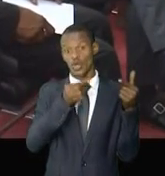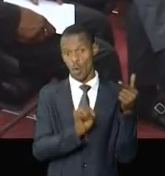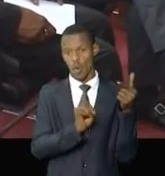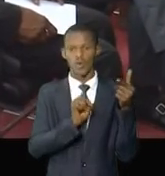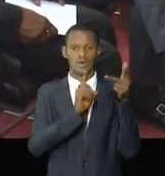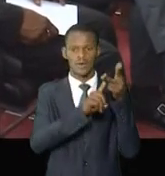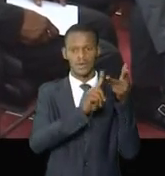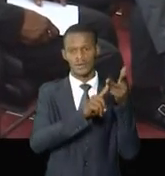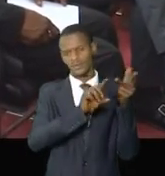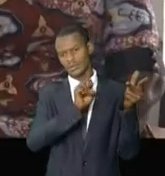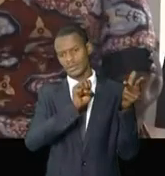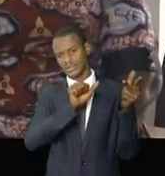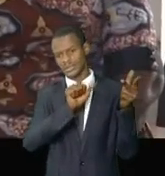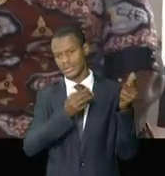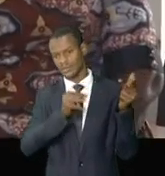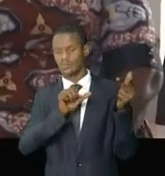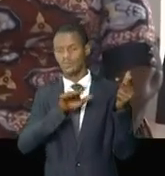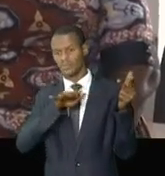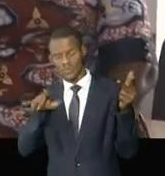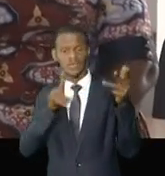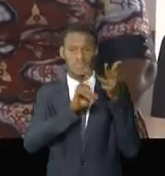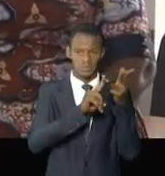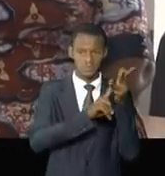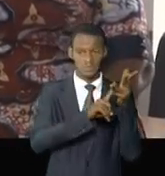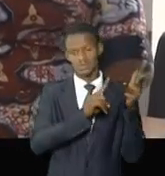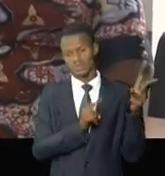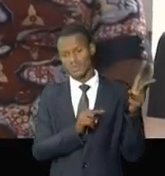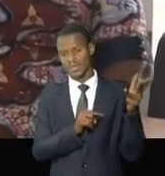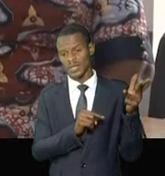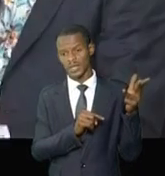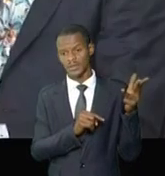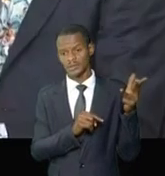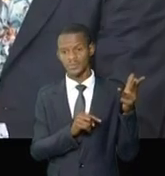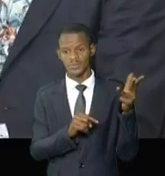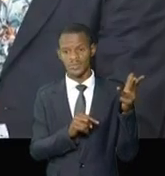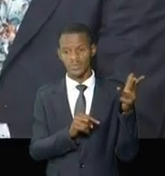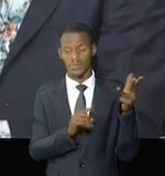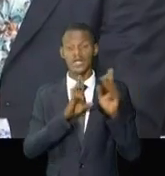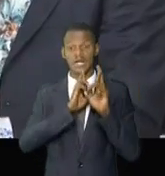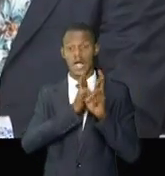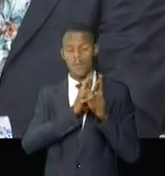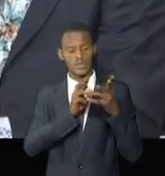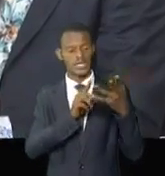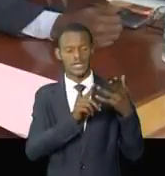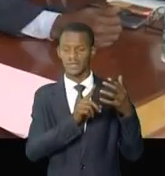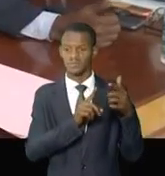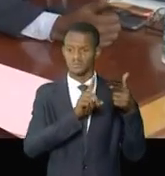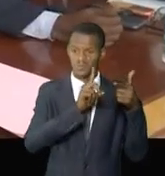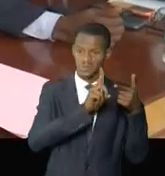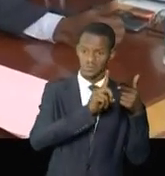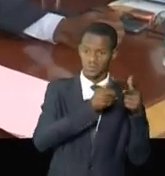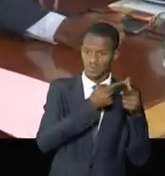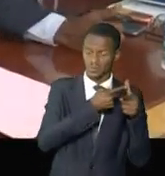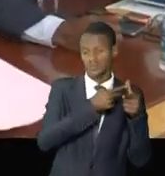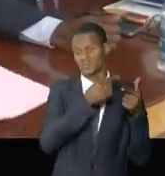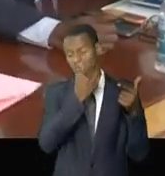Sanguma Temongonde Mosai, Endundo Bononge José. Au poste de rapporteur, l'honorable Kanyimbo Shindani Michel. Au poste